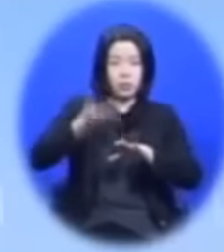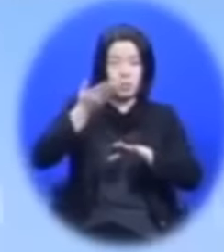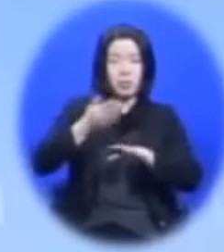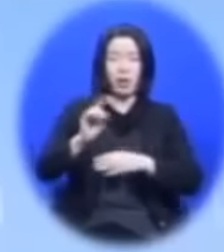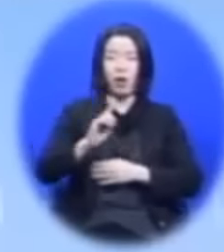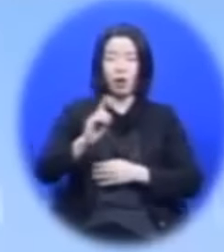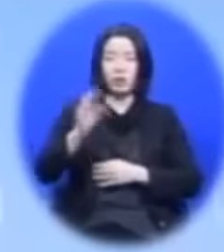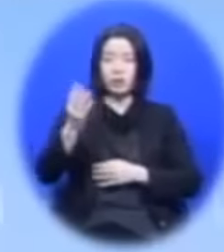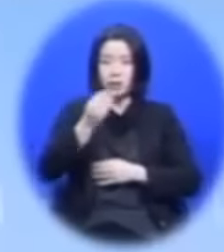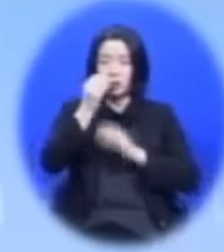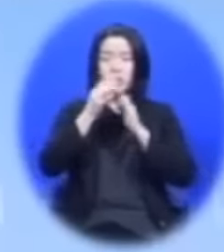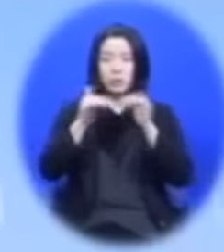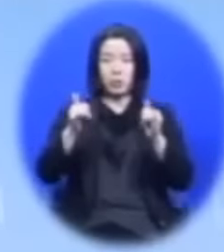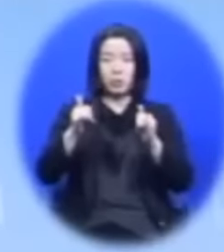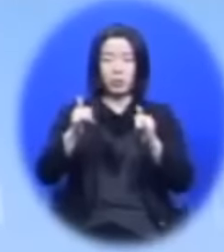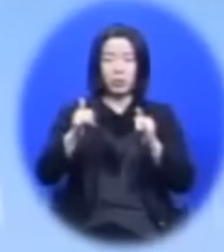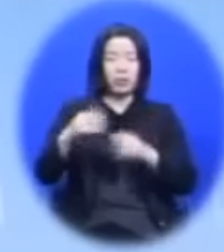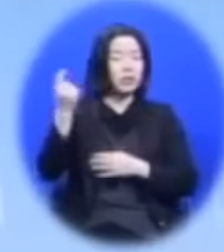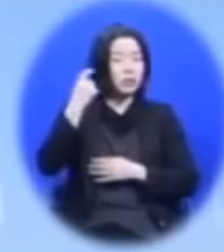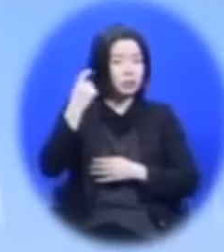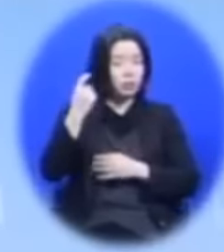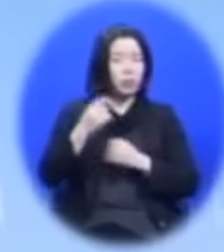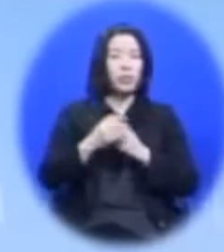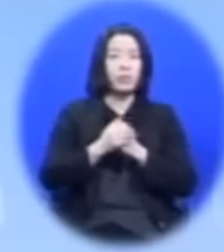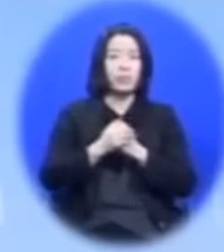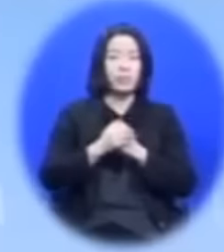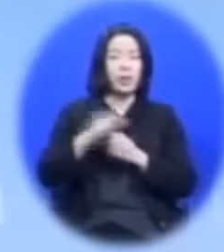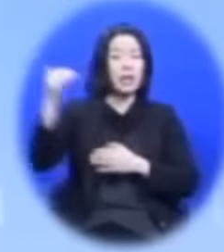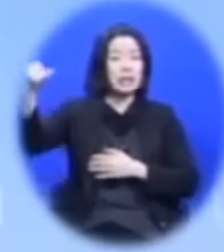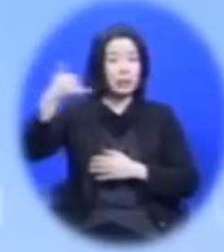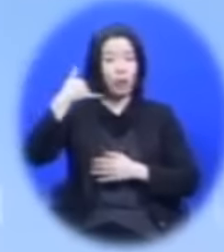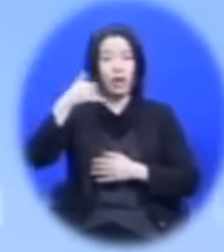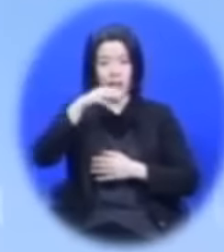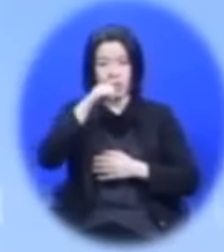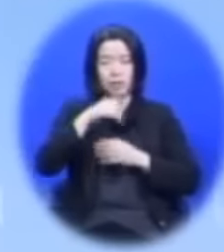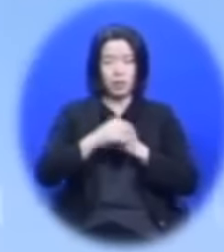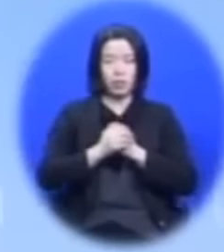어느 성도님이 그걸 들으시고 전화를 하셨더래요.